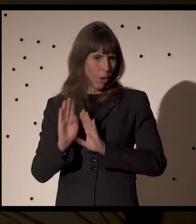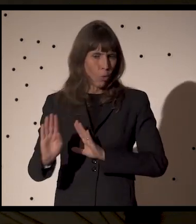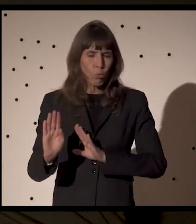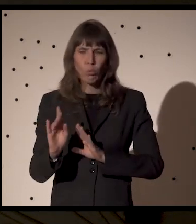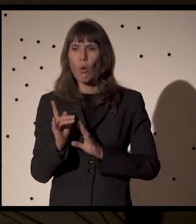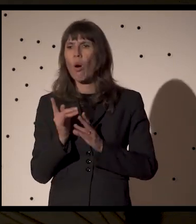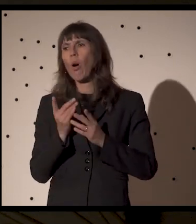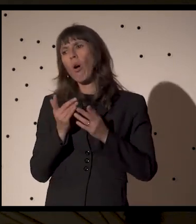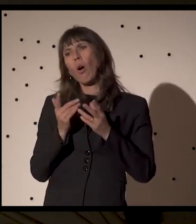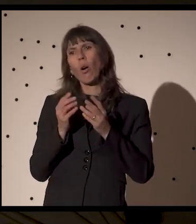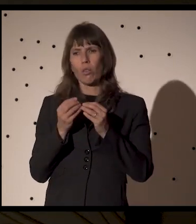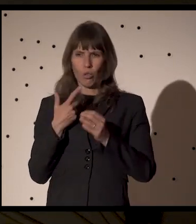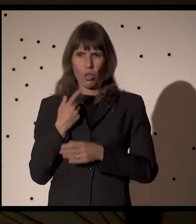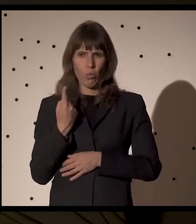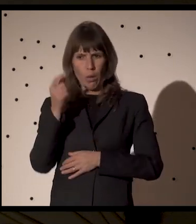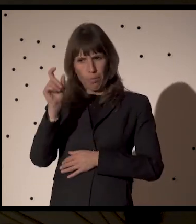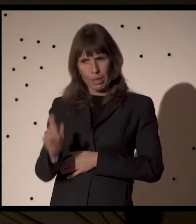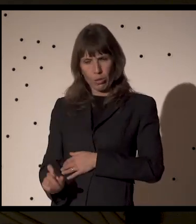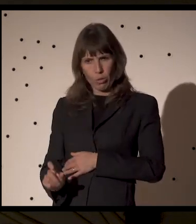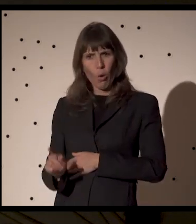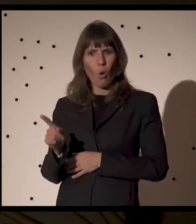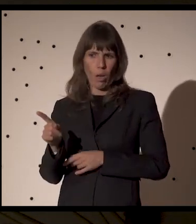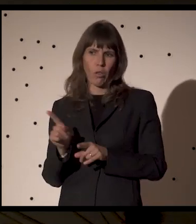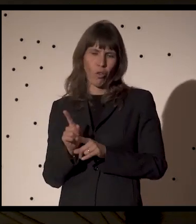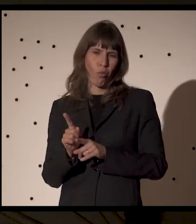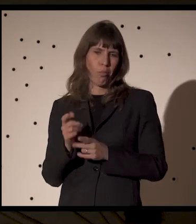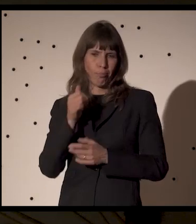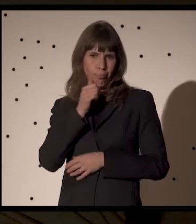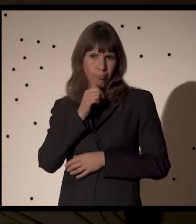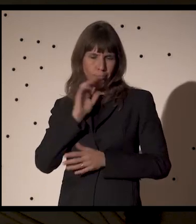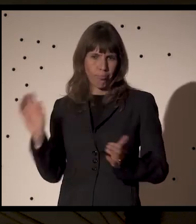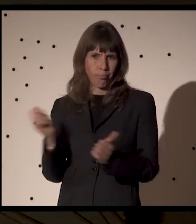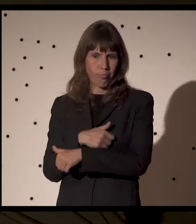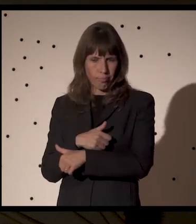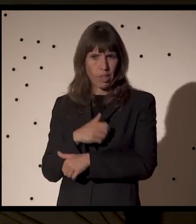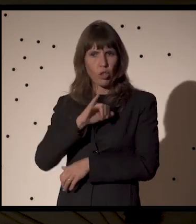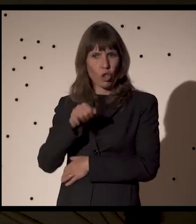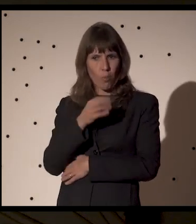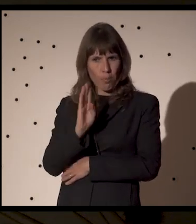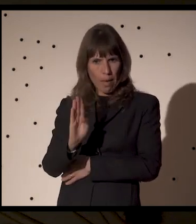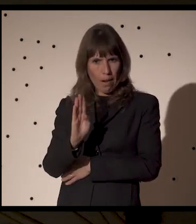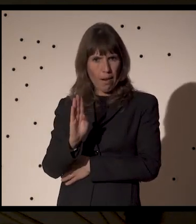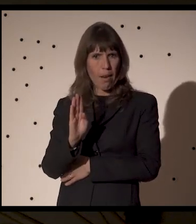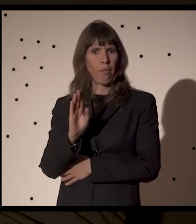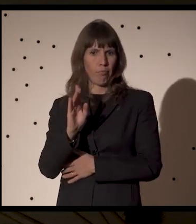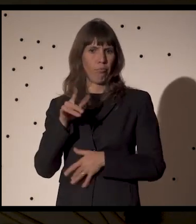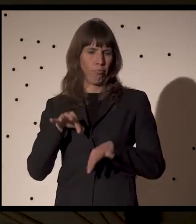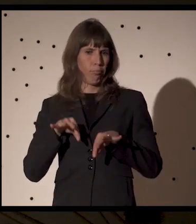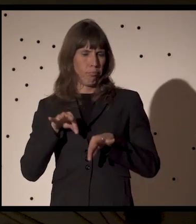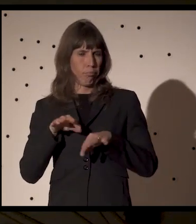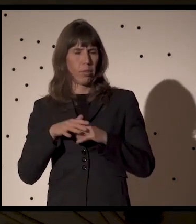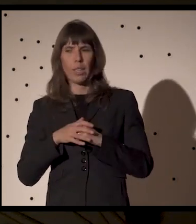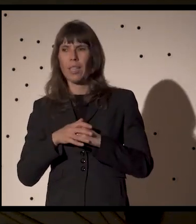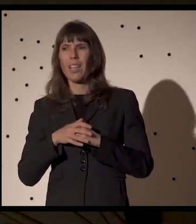Naturalmente una persona ficta che recita il ruolo di jeromel ma soprattutto abbiamo scelto di rimettere in scena